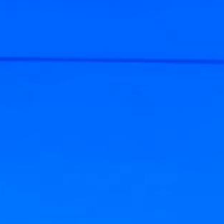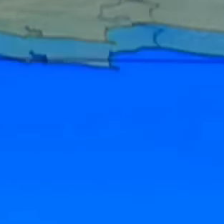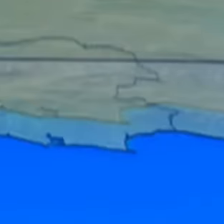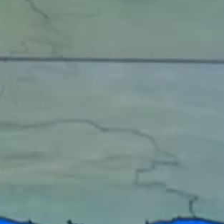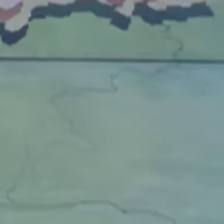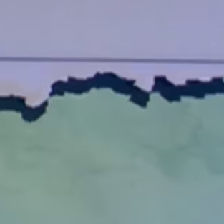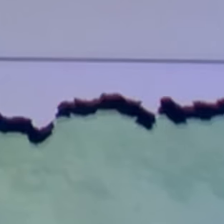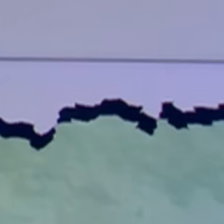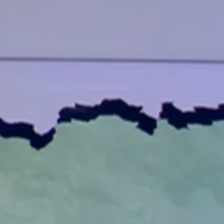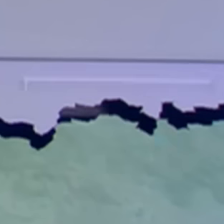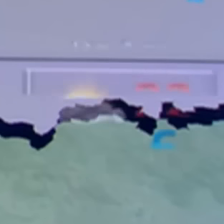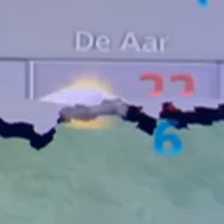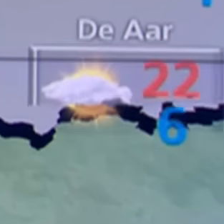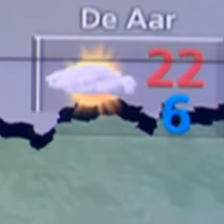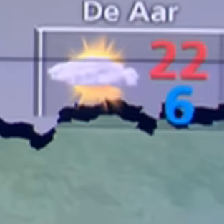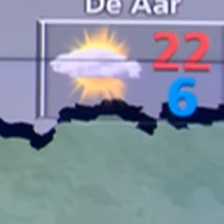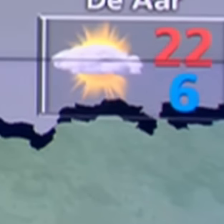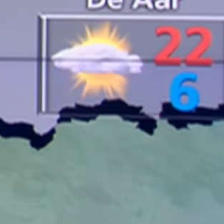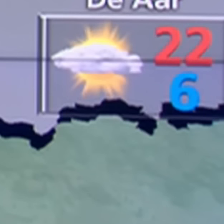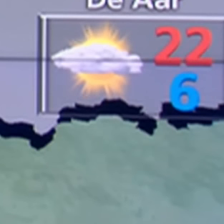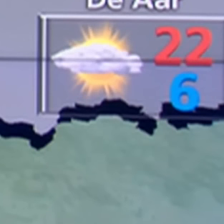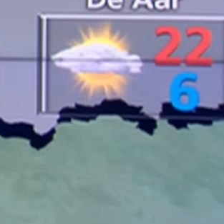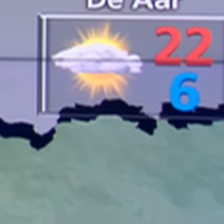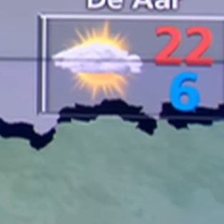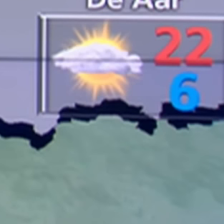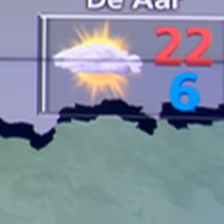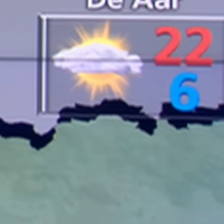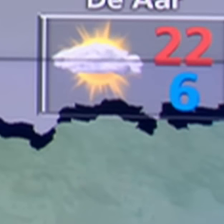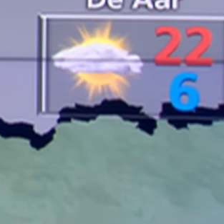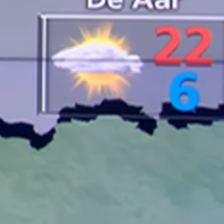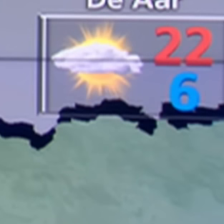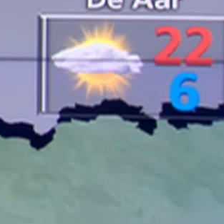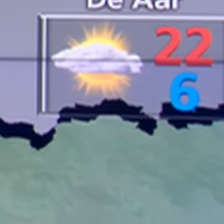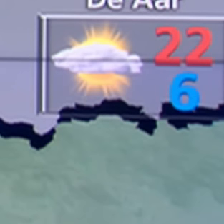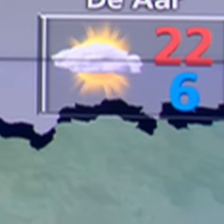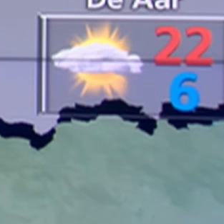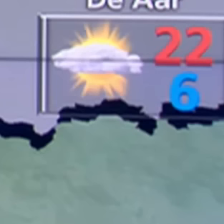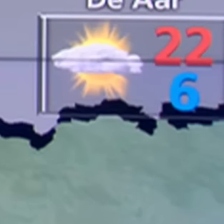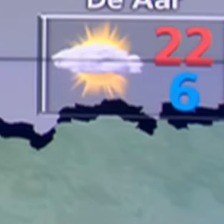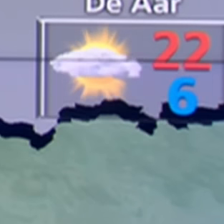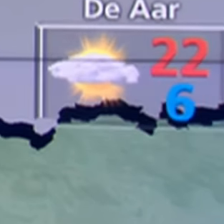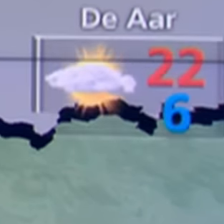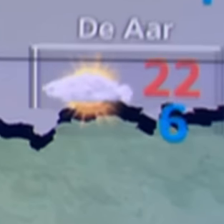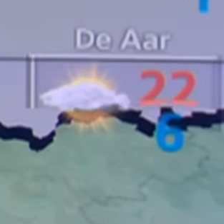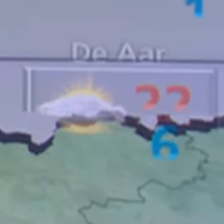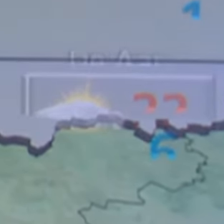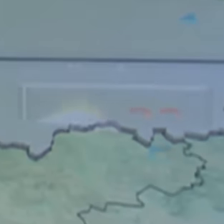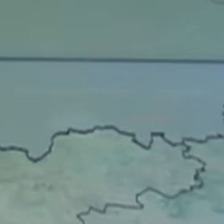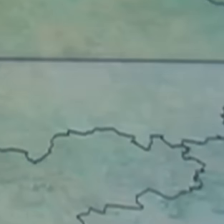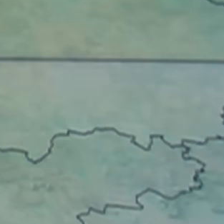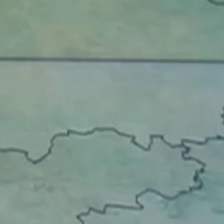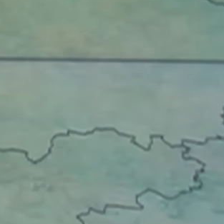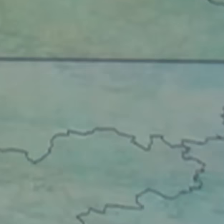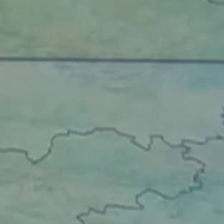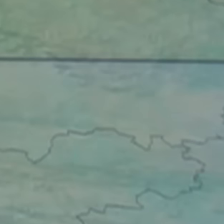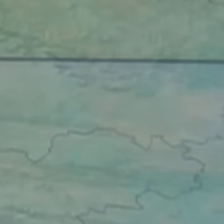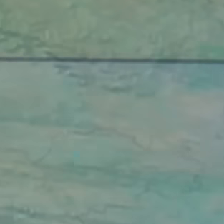go di le 26 fa re lebella ko Upington ka gata di le 8 go a go di le 26 Calvina ka digata di le 7 go a go di